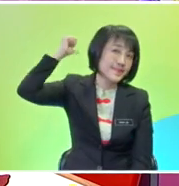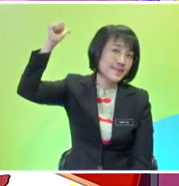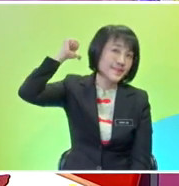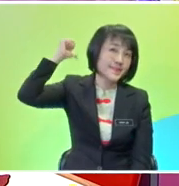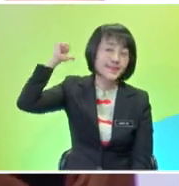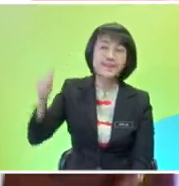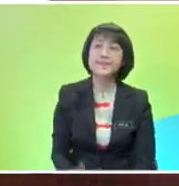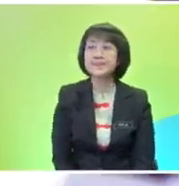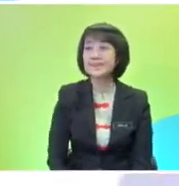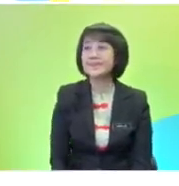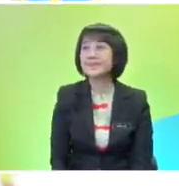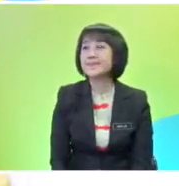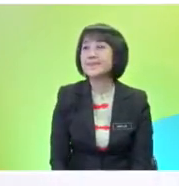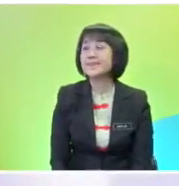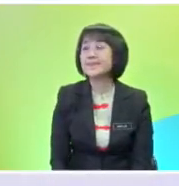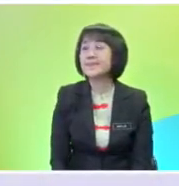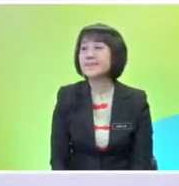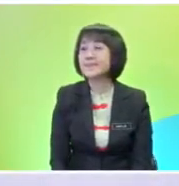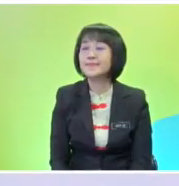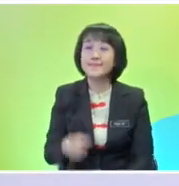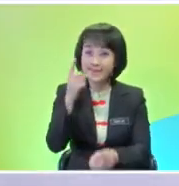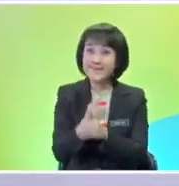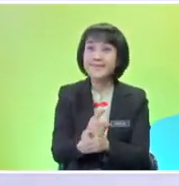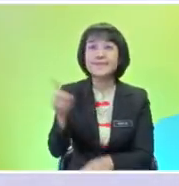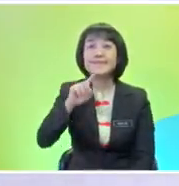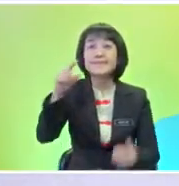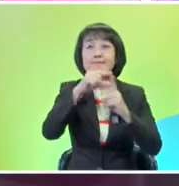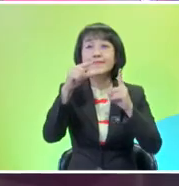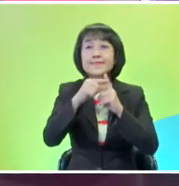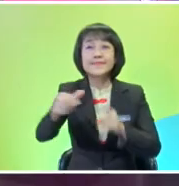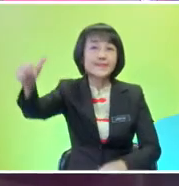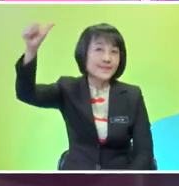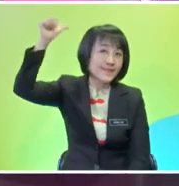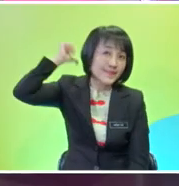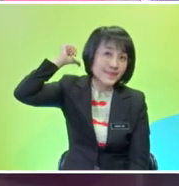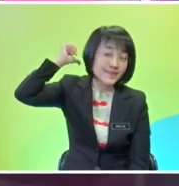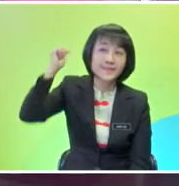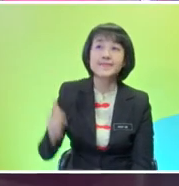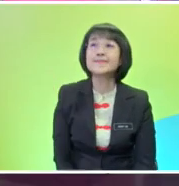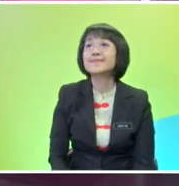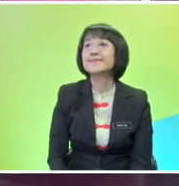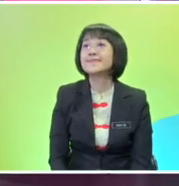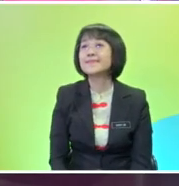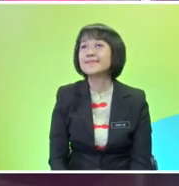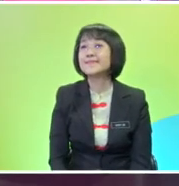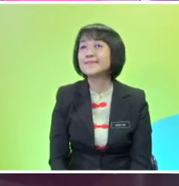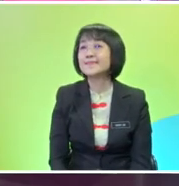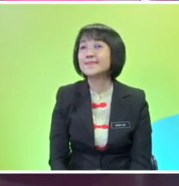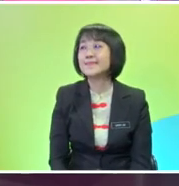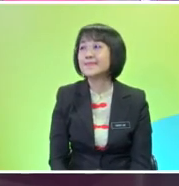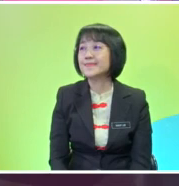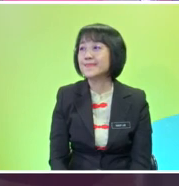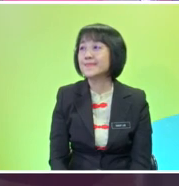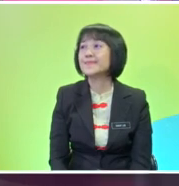belakang okey okey betul cikgua betul mana perkataan di belakang di sini kerana Kak Mira